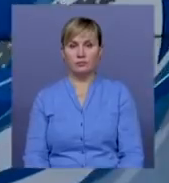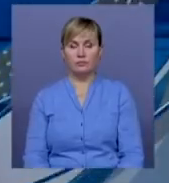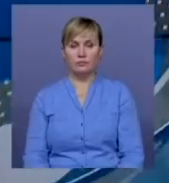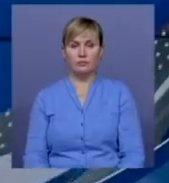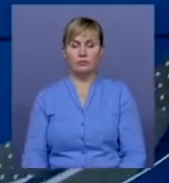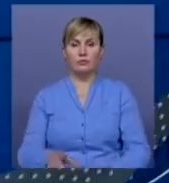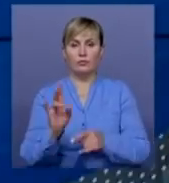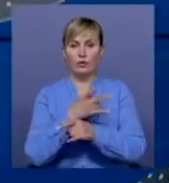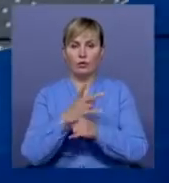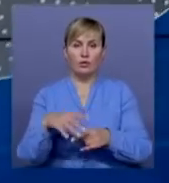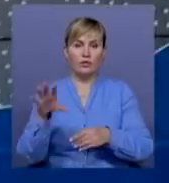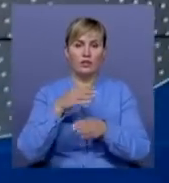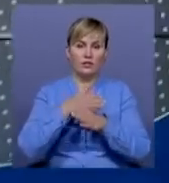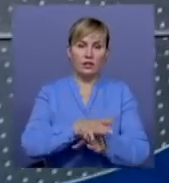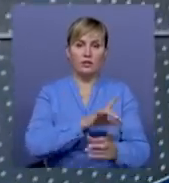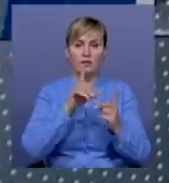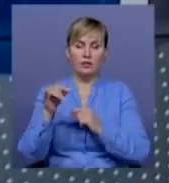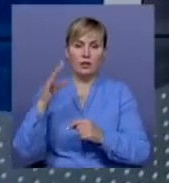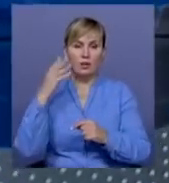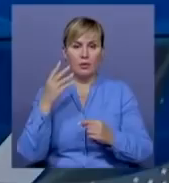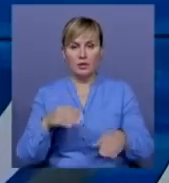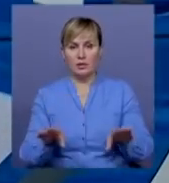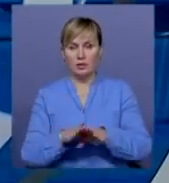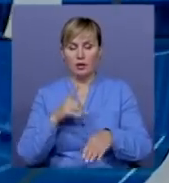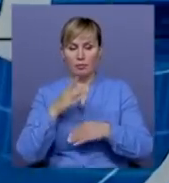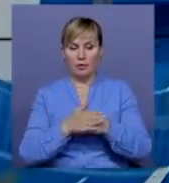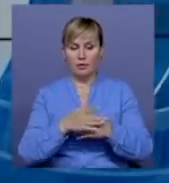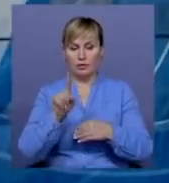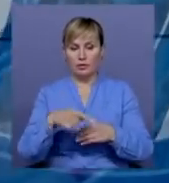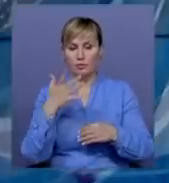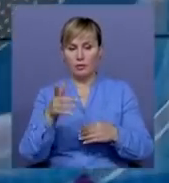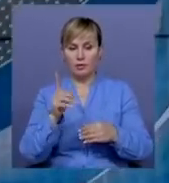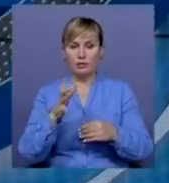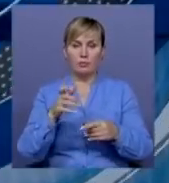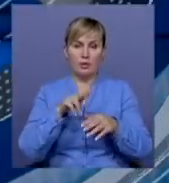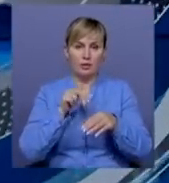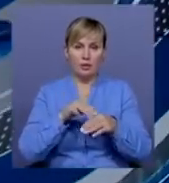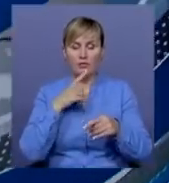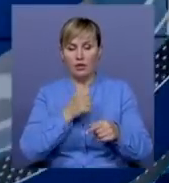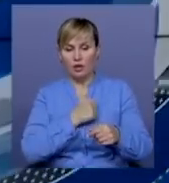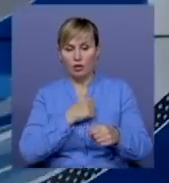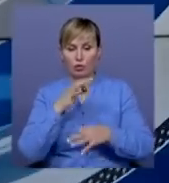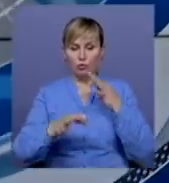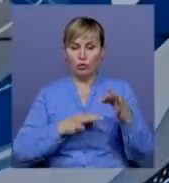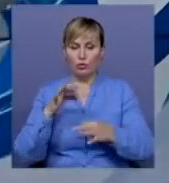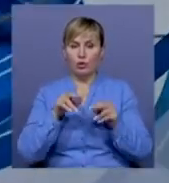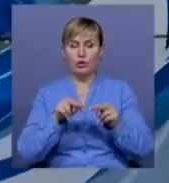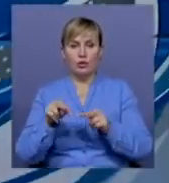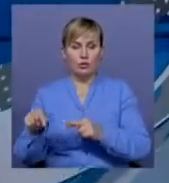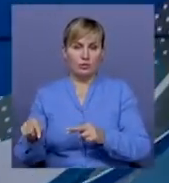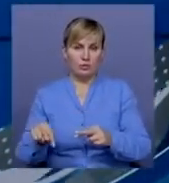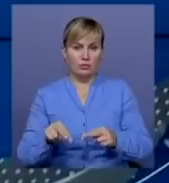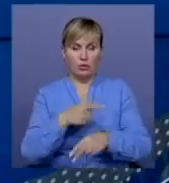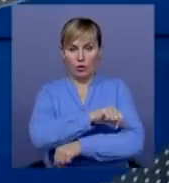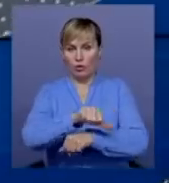С полуночи все въезды и выезды из Алматы перекрыты. Почти 1500 полицейских и военнослужащих круглосуточно контролируют периметр